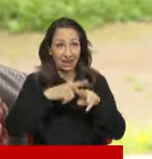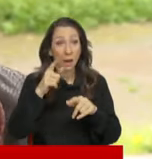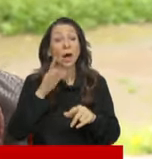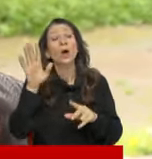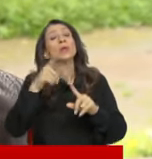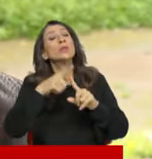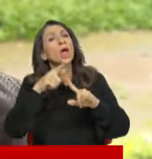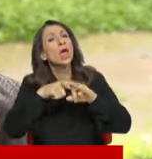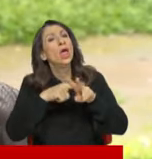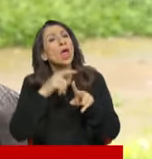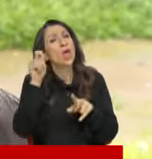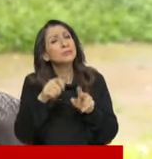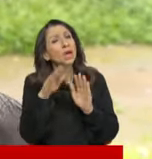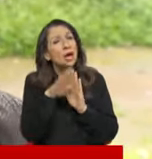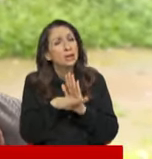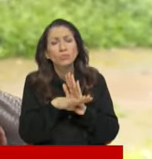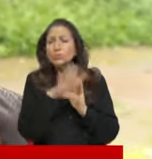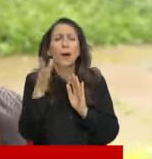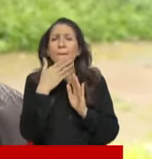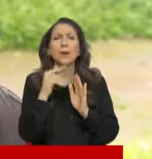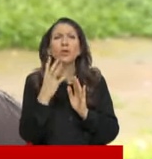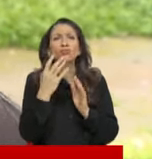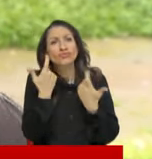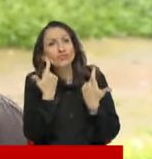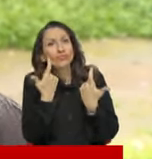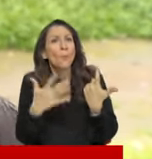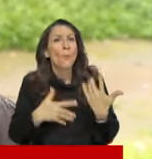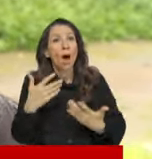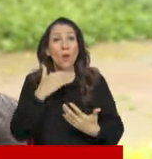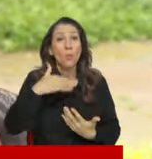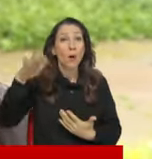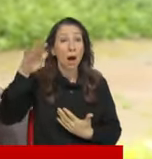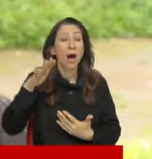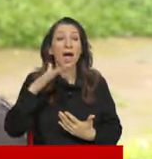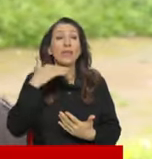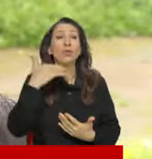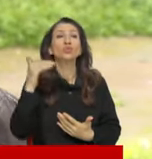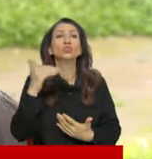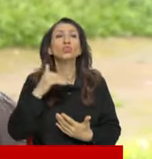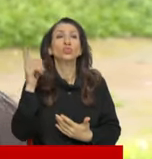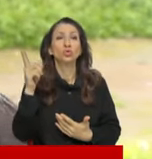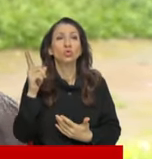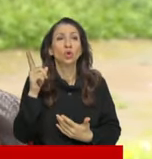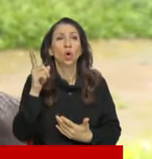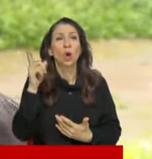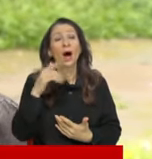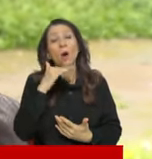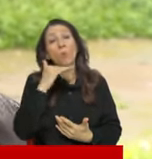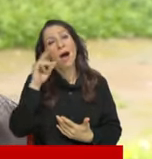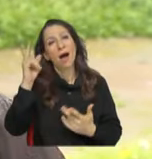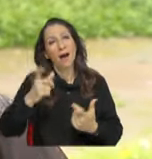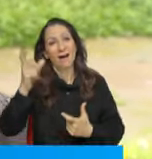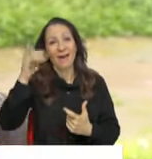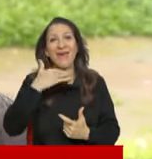thy'de yapacağı indirimi zaten bütün emekliler dört gözle bekliyordu Avrupa'da et falan ucuzmuş o Avrupa'daki